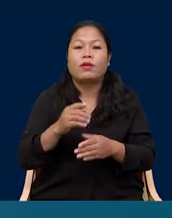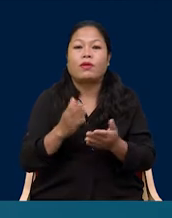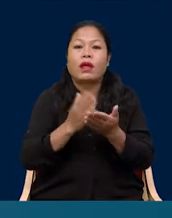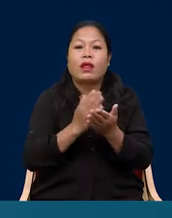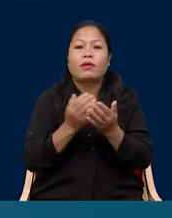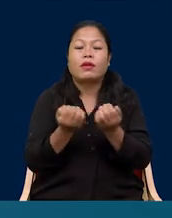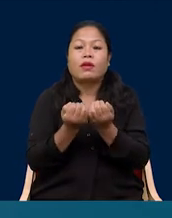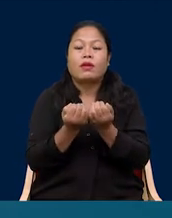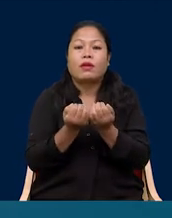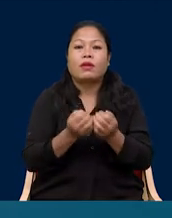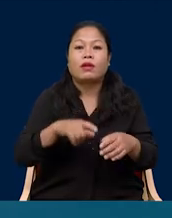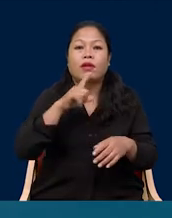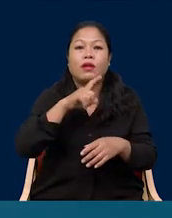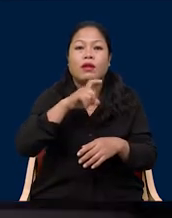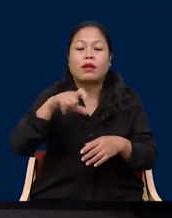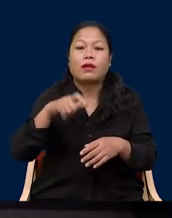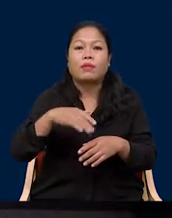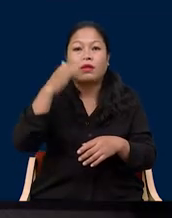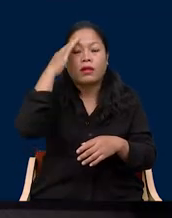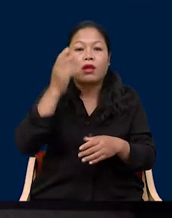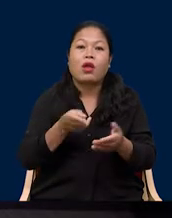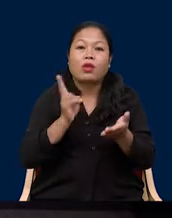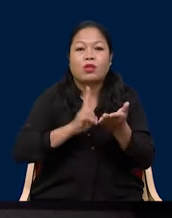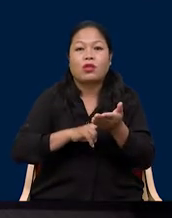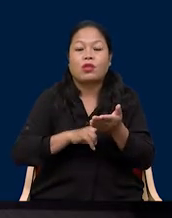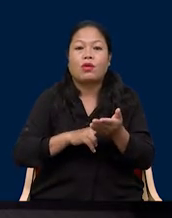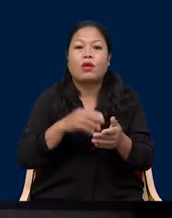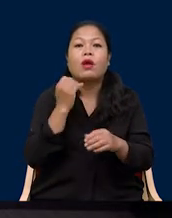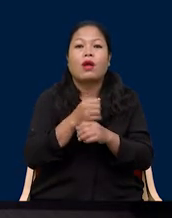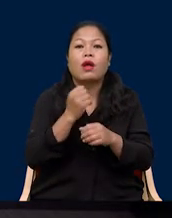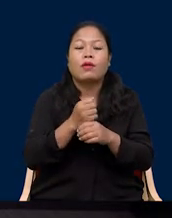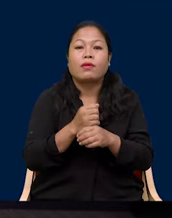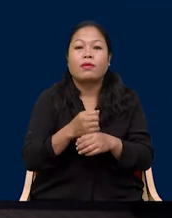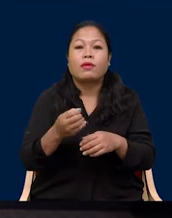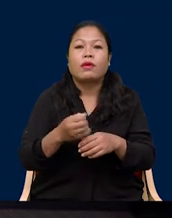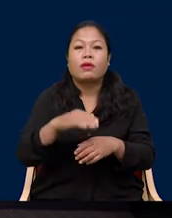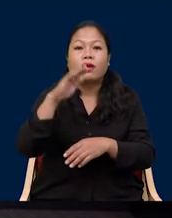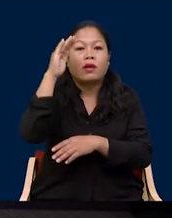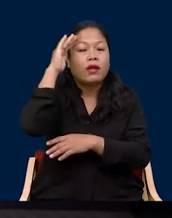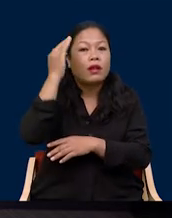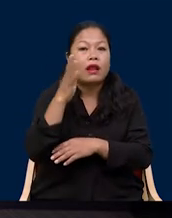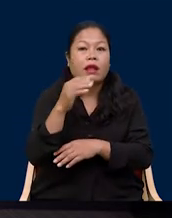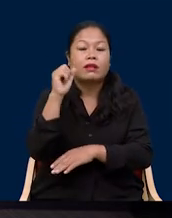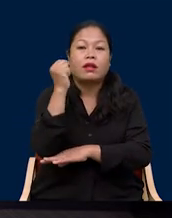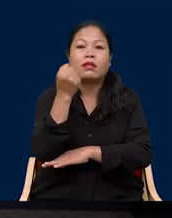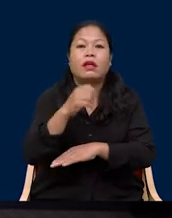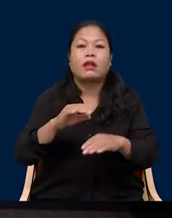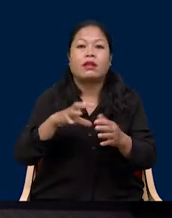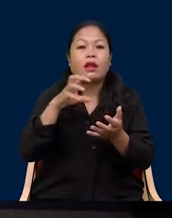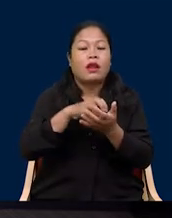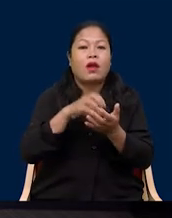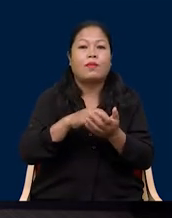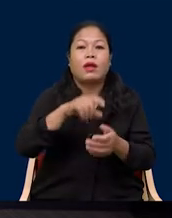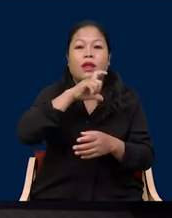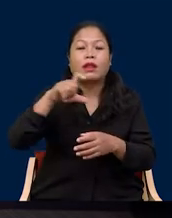सम्मेलन आयोजना गर्ने घोषणा गरेसँगै नेपाल सरकारले पनि थप रणनीतिक र प्रभावकारी रूपमा राष्ट्रिय र अन्तर्राष्ट्रिय